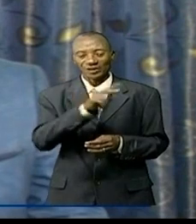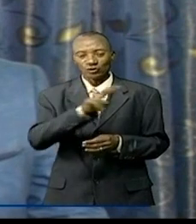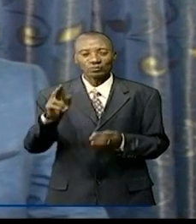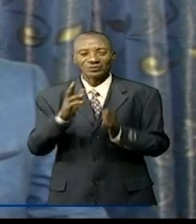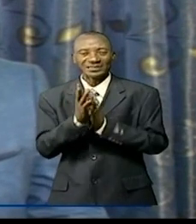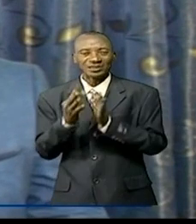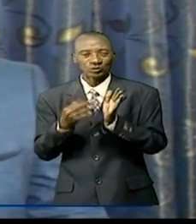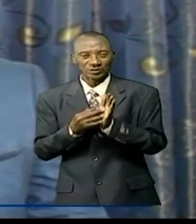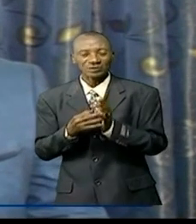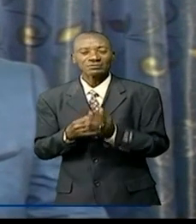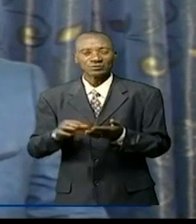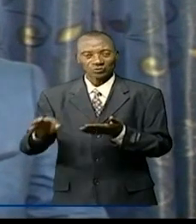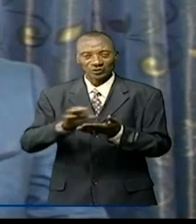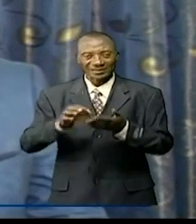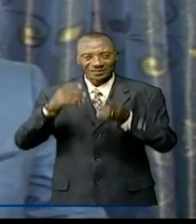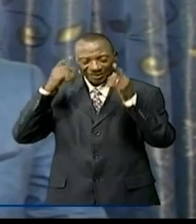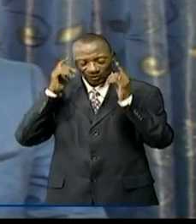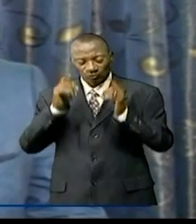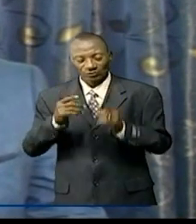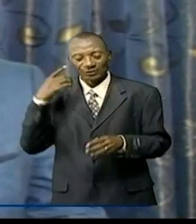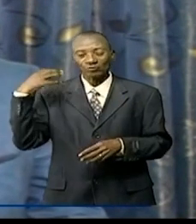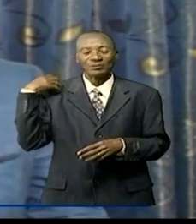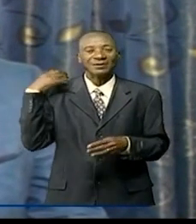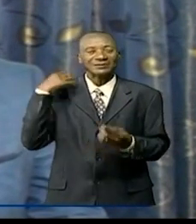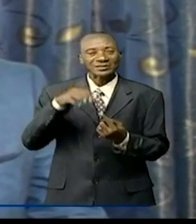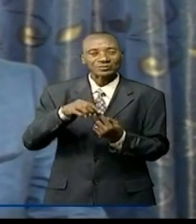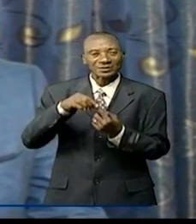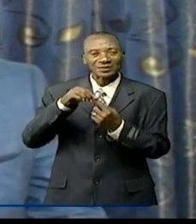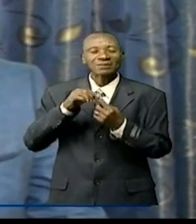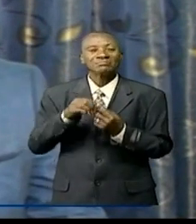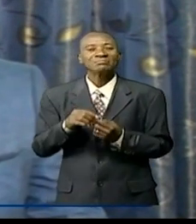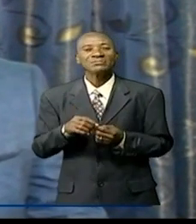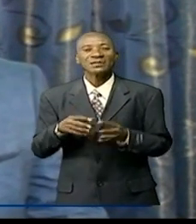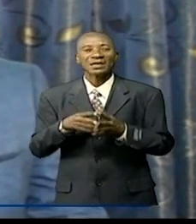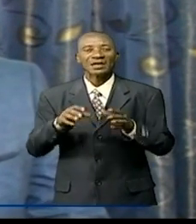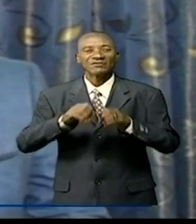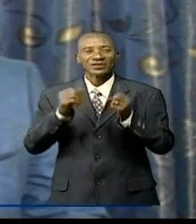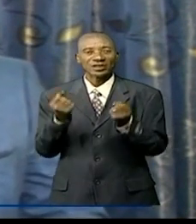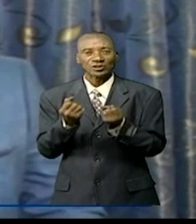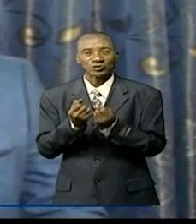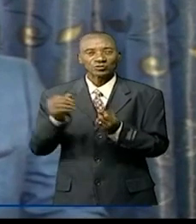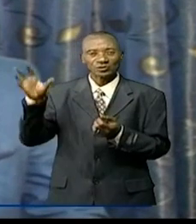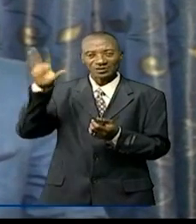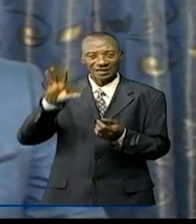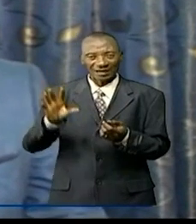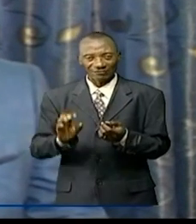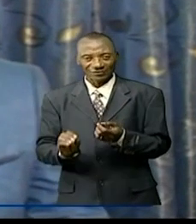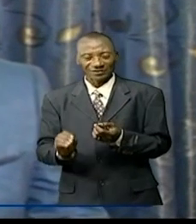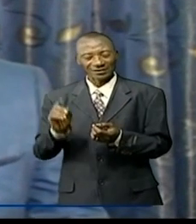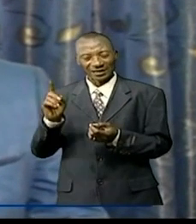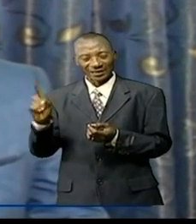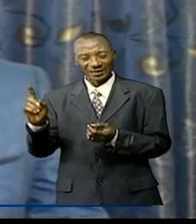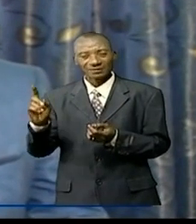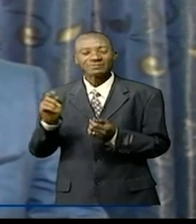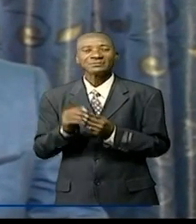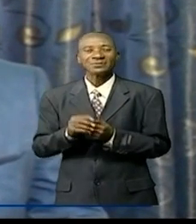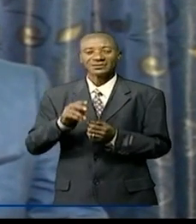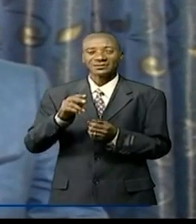un contrat de mandat spécial avec la société Africa Union Cargo